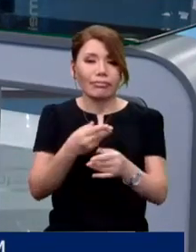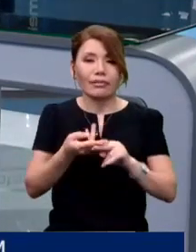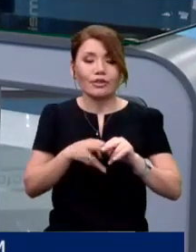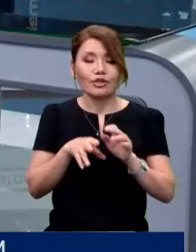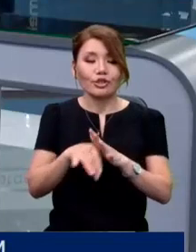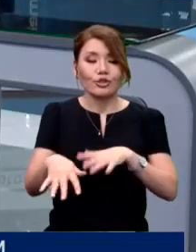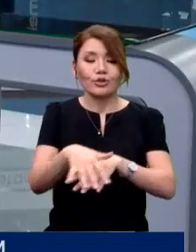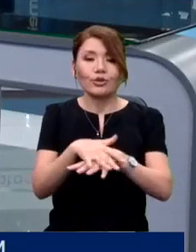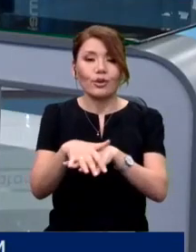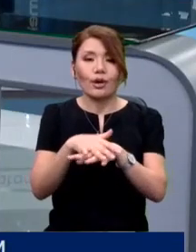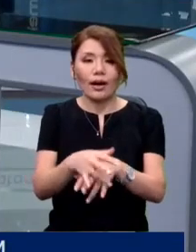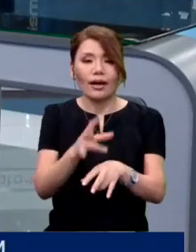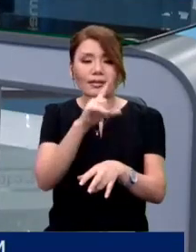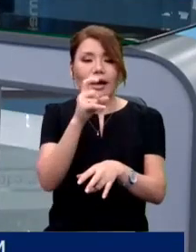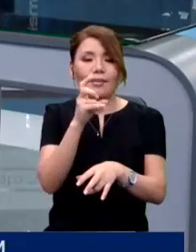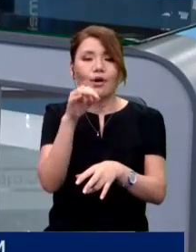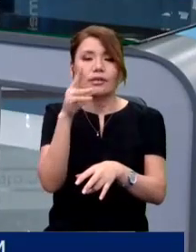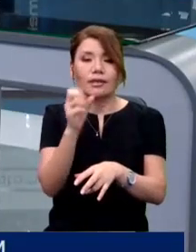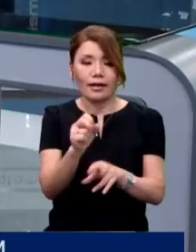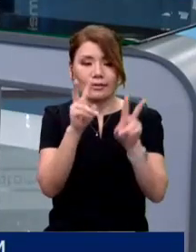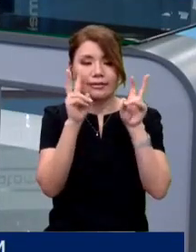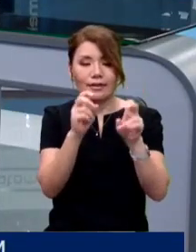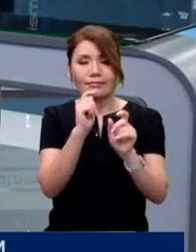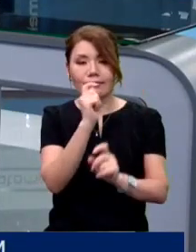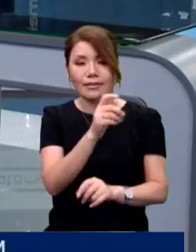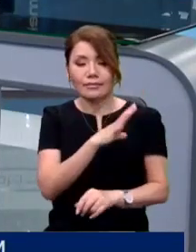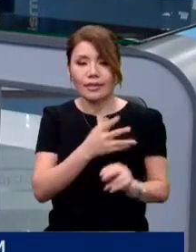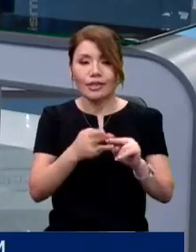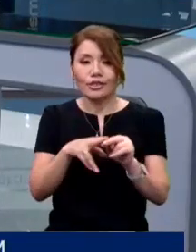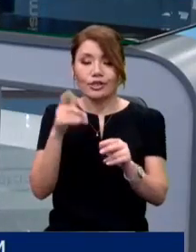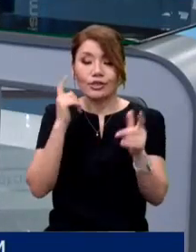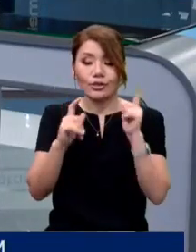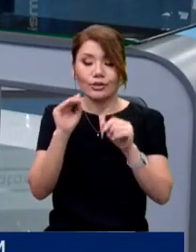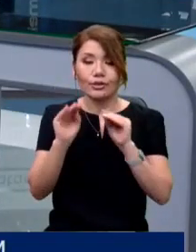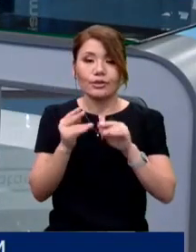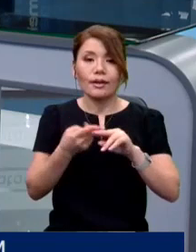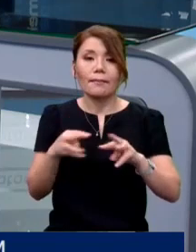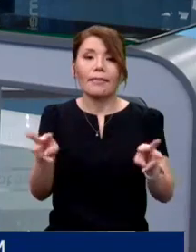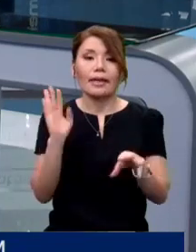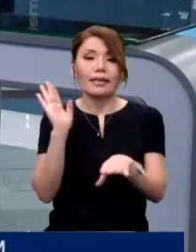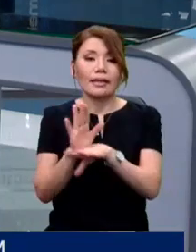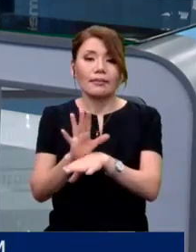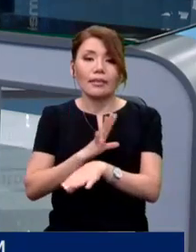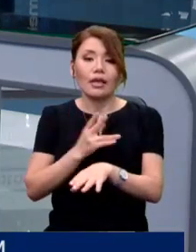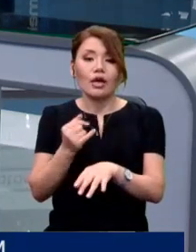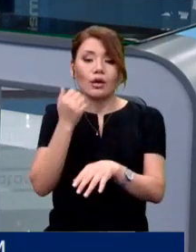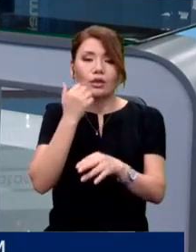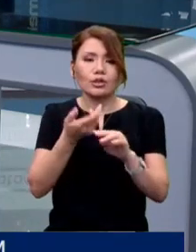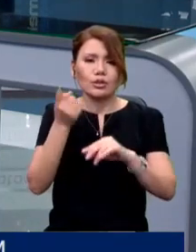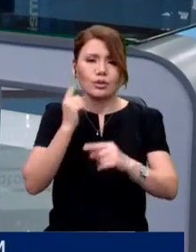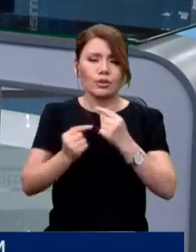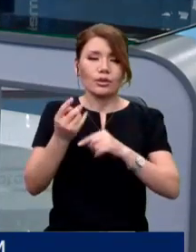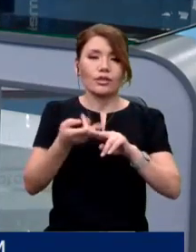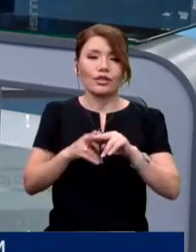маңдағы халық заброшка деп атап кеткен. Нысанды салуға еліміздің білім және ғылым министрлігі тапсырыс берген. Сақалды құрылысқа